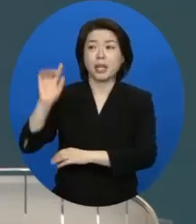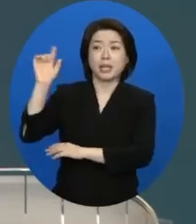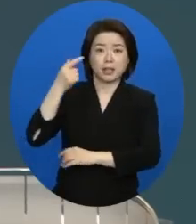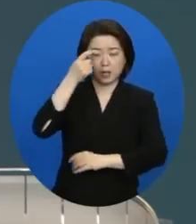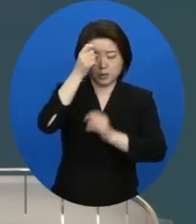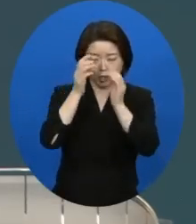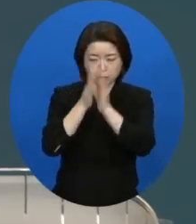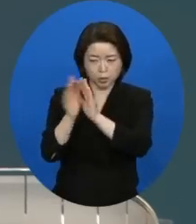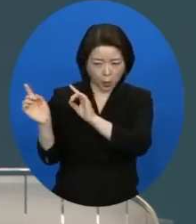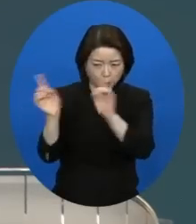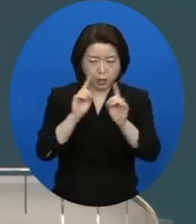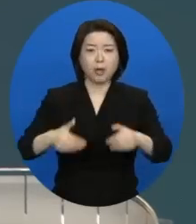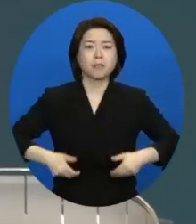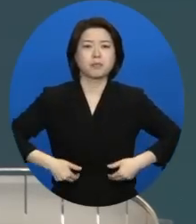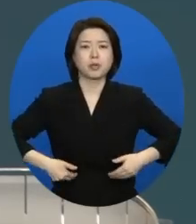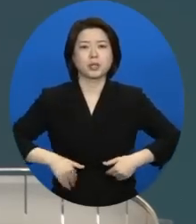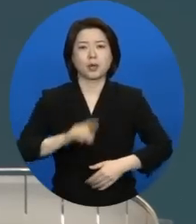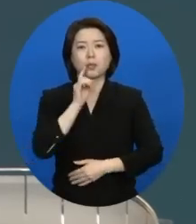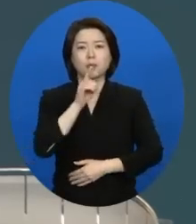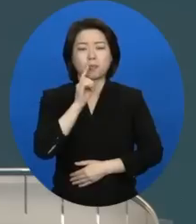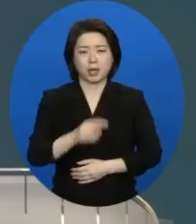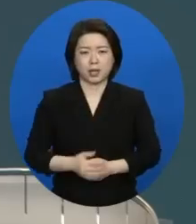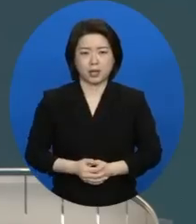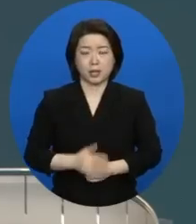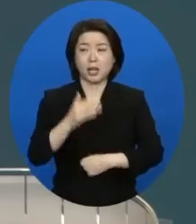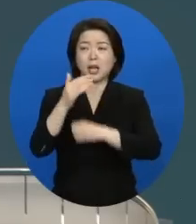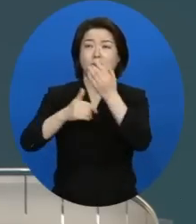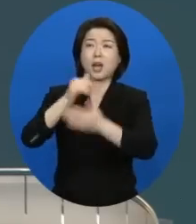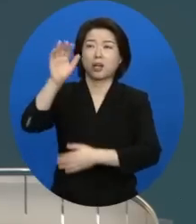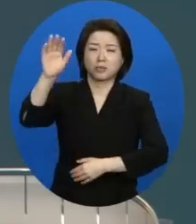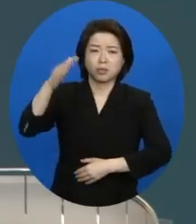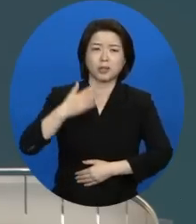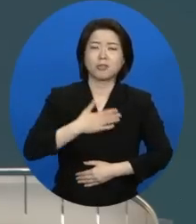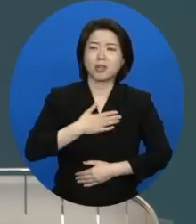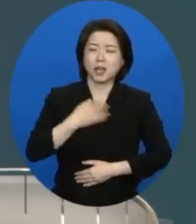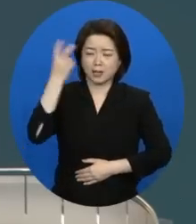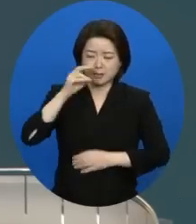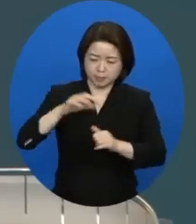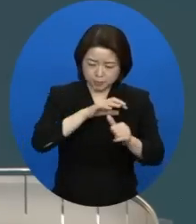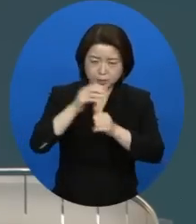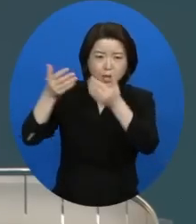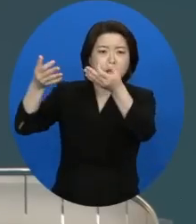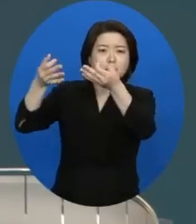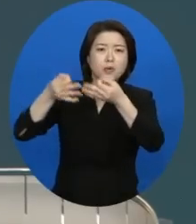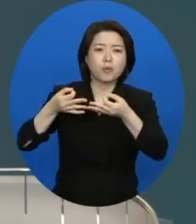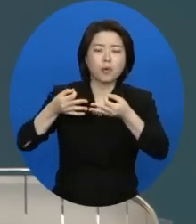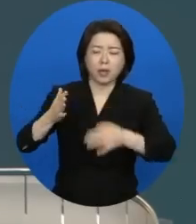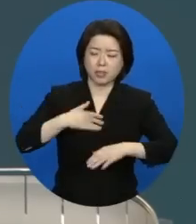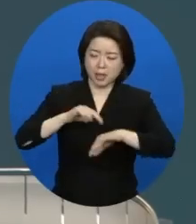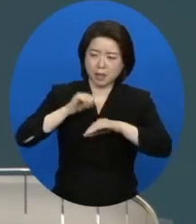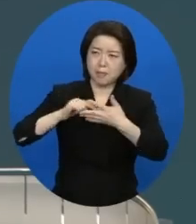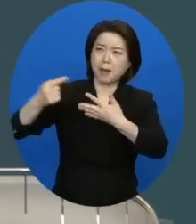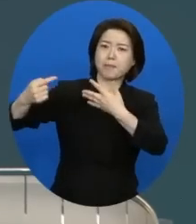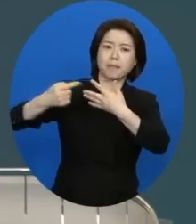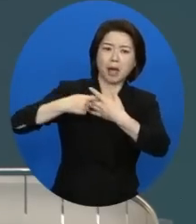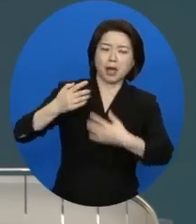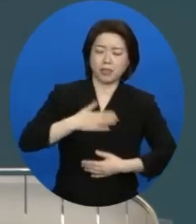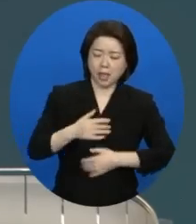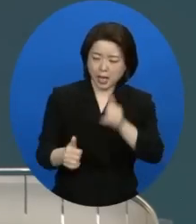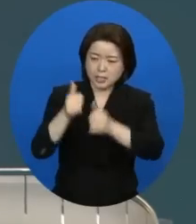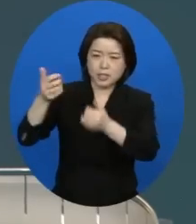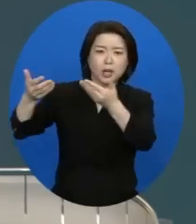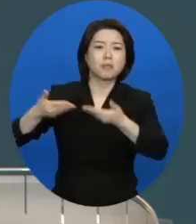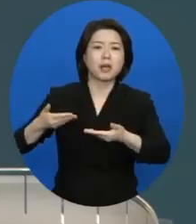기도가 회복되어야 된다는 겁니다. 하나님이시여, 나를 살피사 내 마음을 아시며 나를